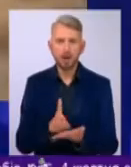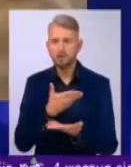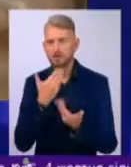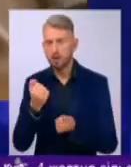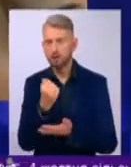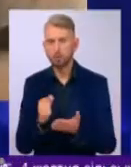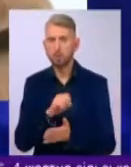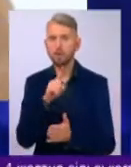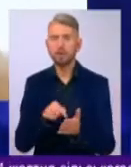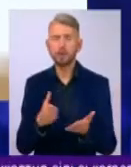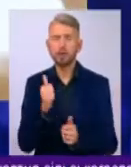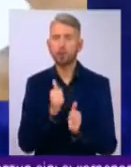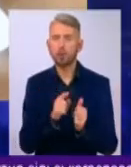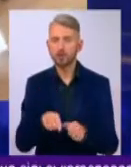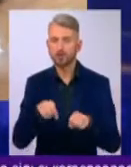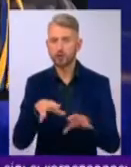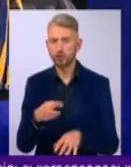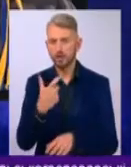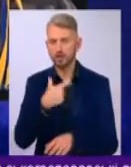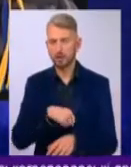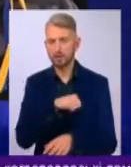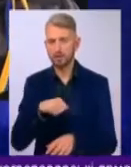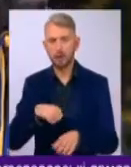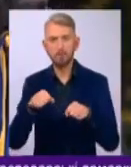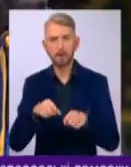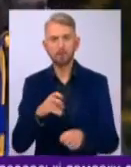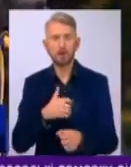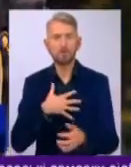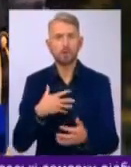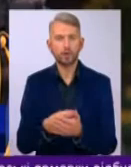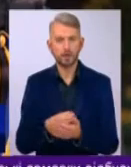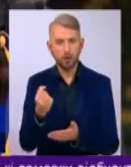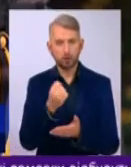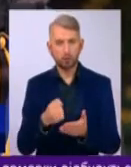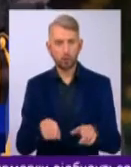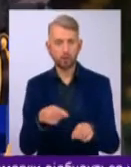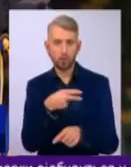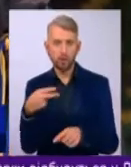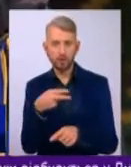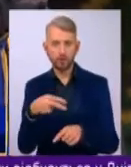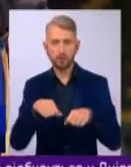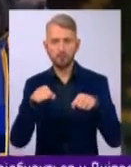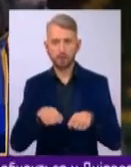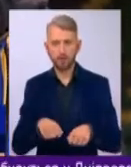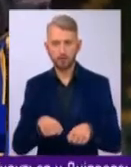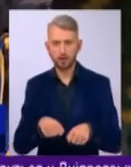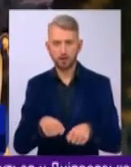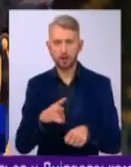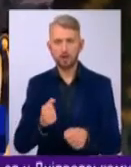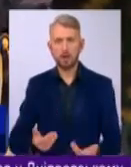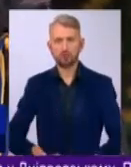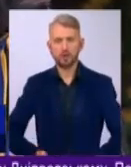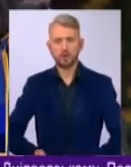– питання, яке кожен вирішує для себе сам. Право на володіння зброєю – це те ж саме, це дорівнює фактично право на